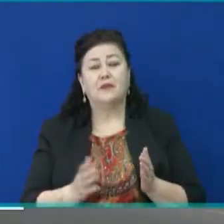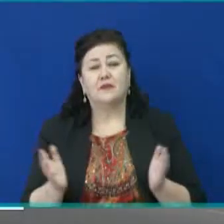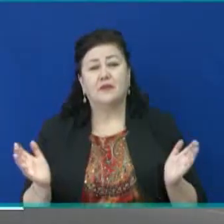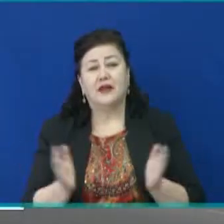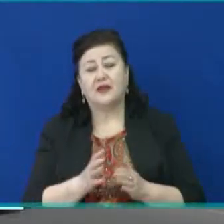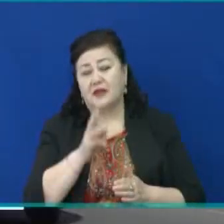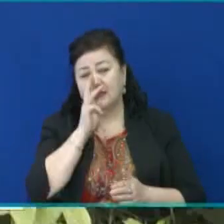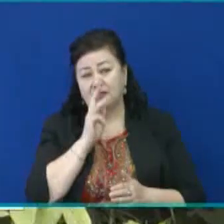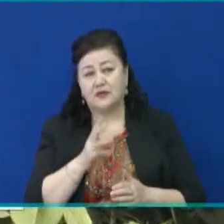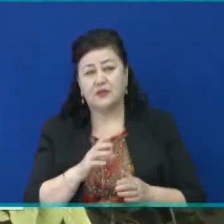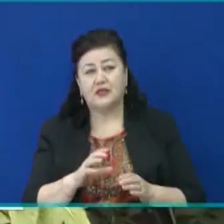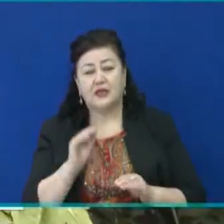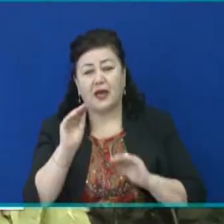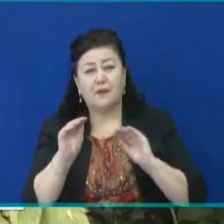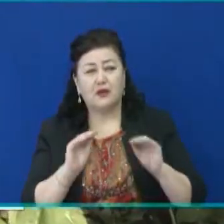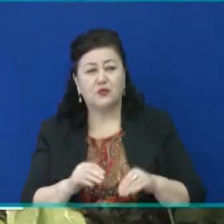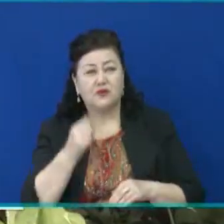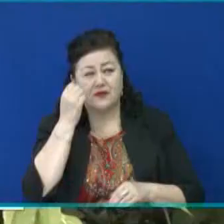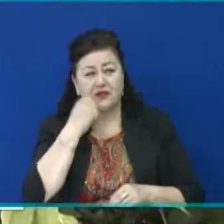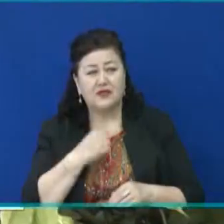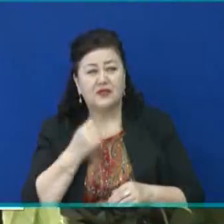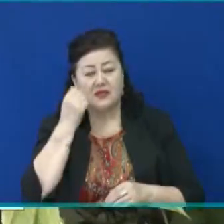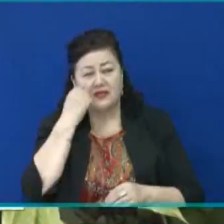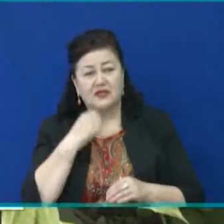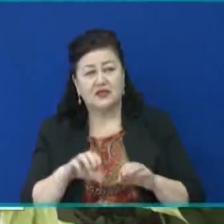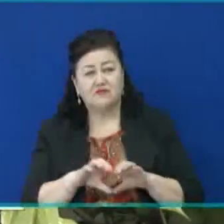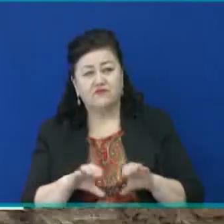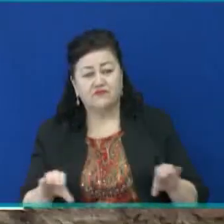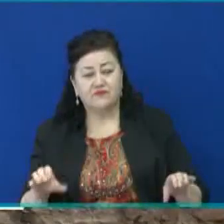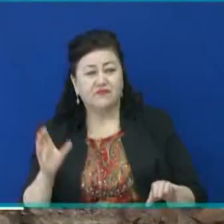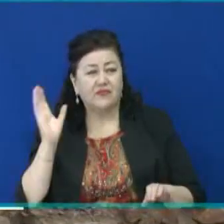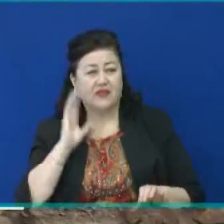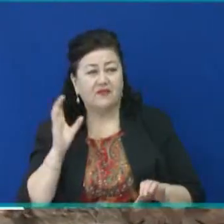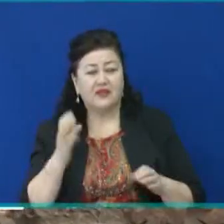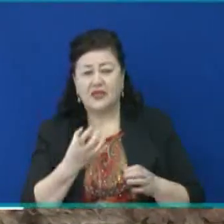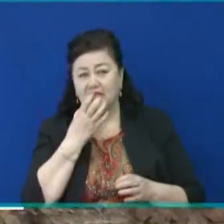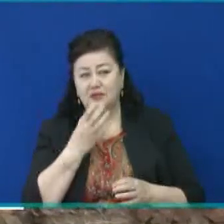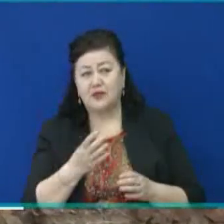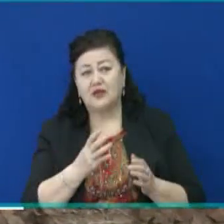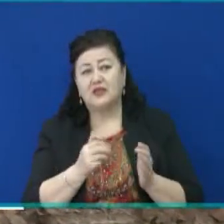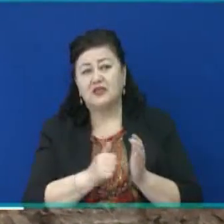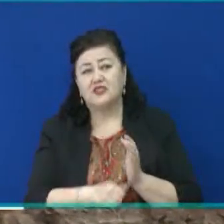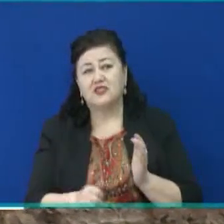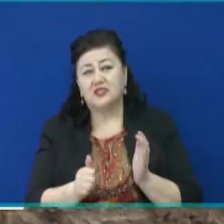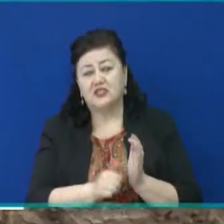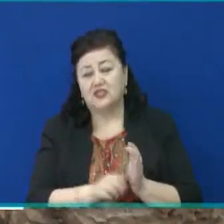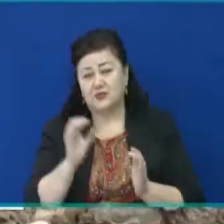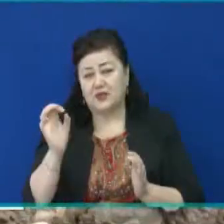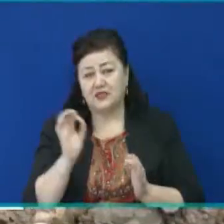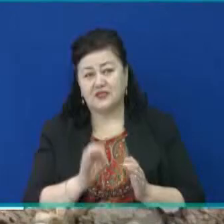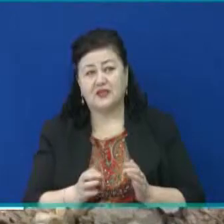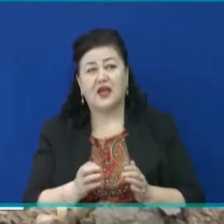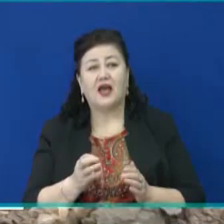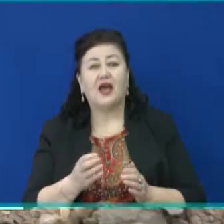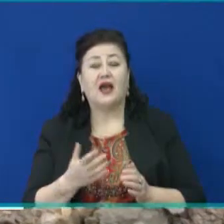на материалы и оборудование. Изношенность теплосетей по области Абай в среднем составляет 68%, а сетей водоснабжения и